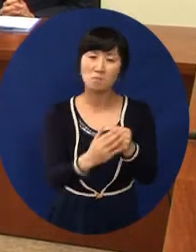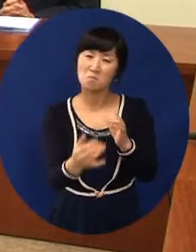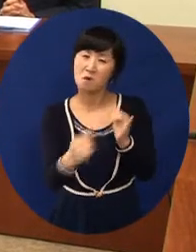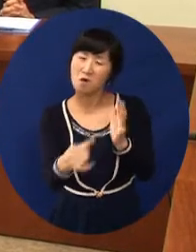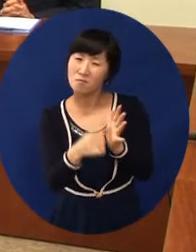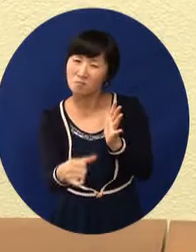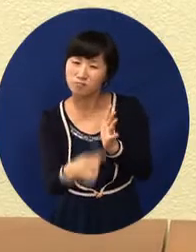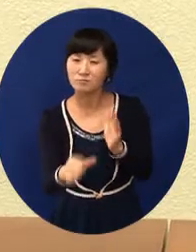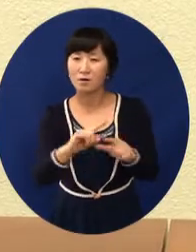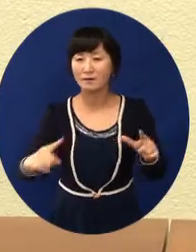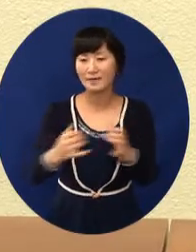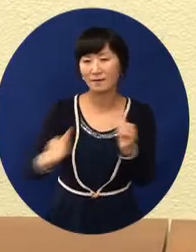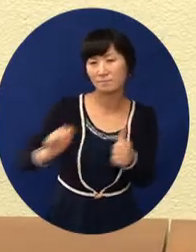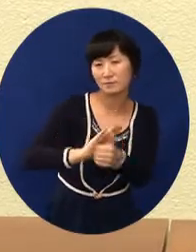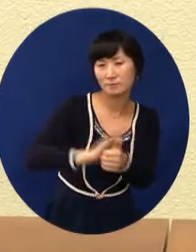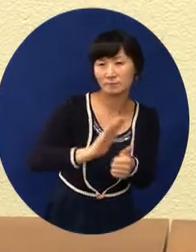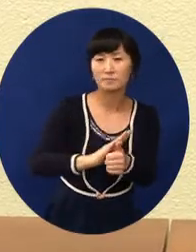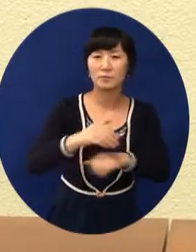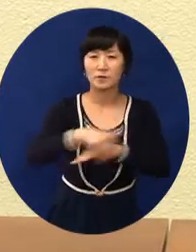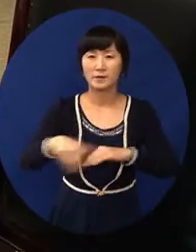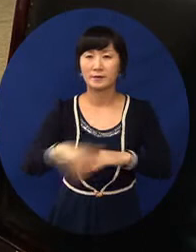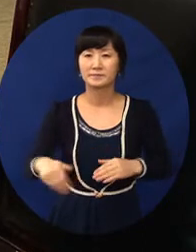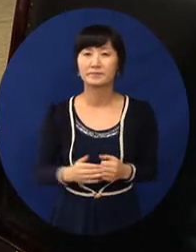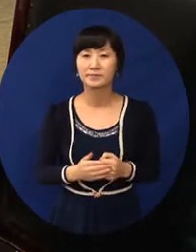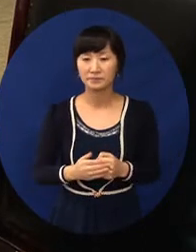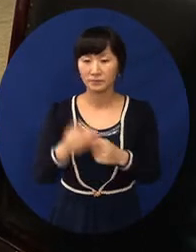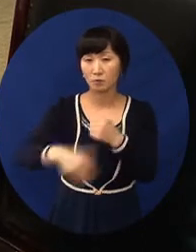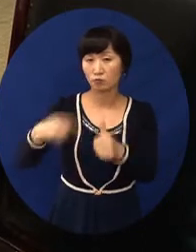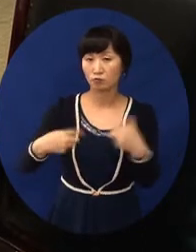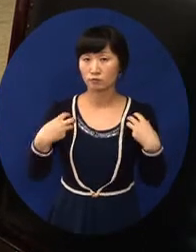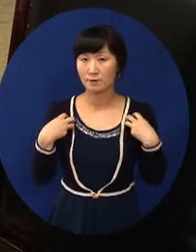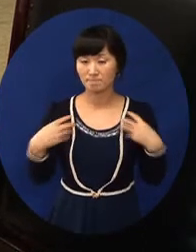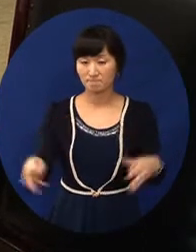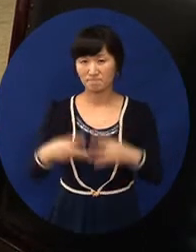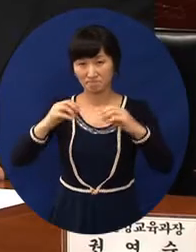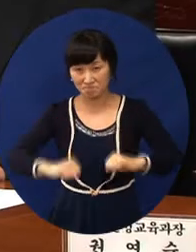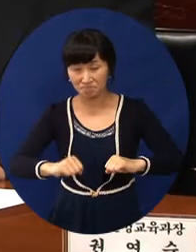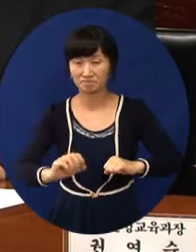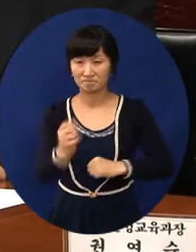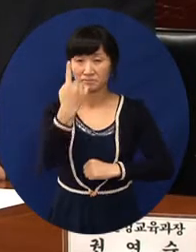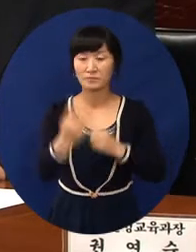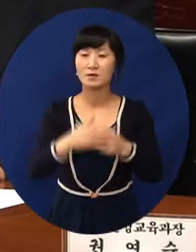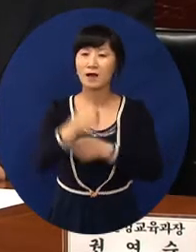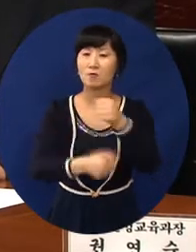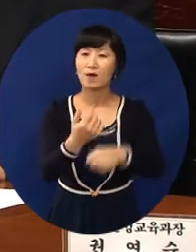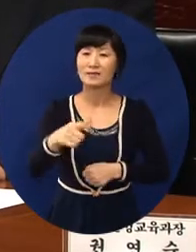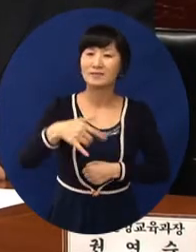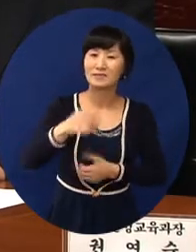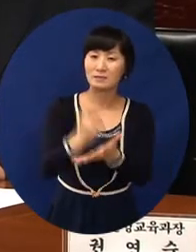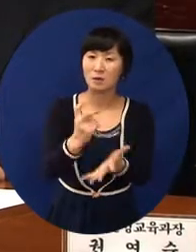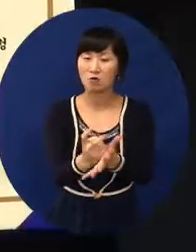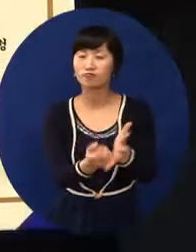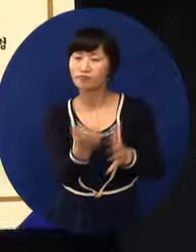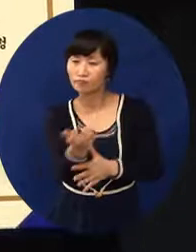물적, 인적 인프라 구축에 나설 예정입니다. 대구시 교육청은 이번 협약을 시작으로 자유학기제의 성공적